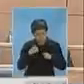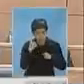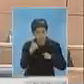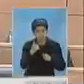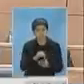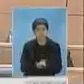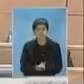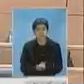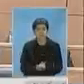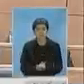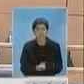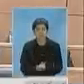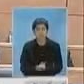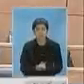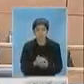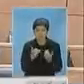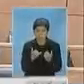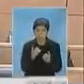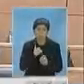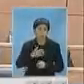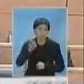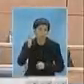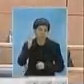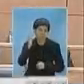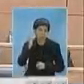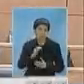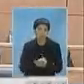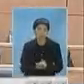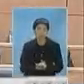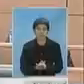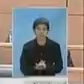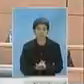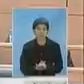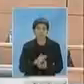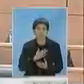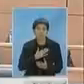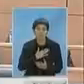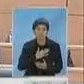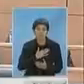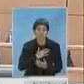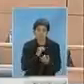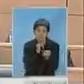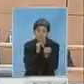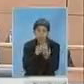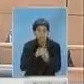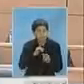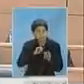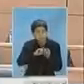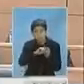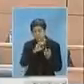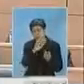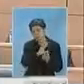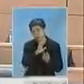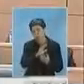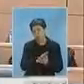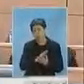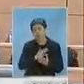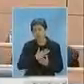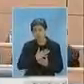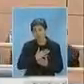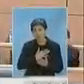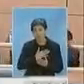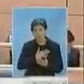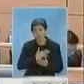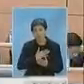ได้เพราะฉะนั้นวันนี้ที่ผมอภิปรายเผมไม่ได้เข้าข้างพลเอกสนธิแต่ผม